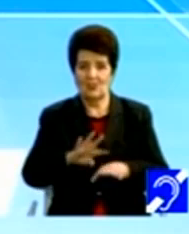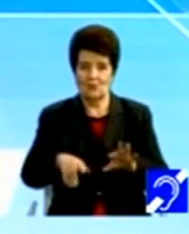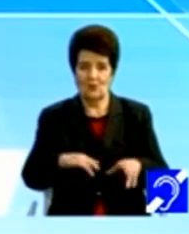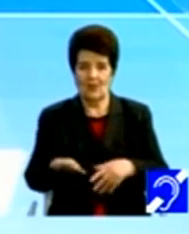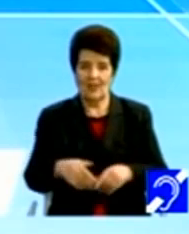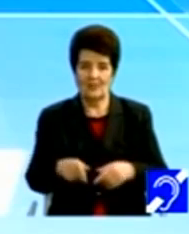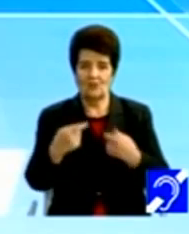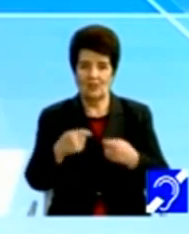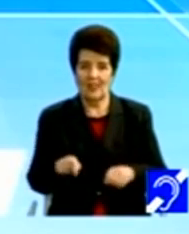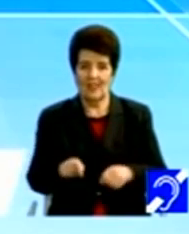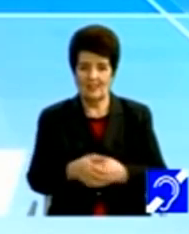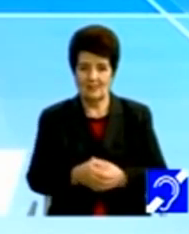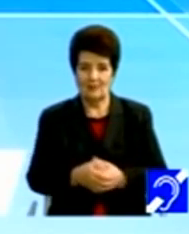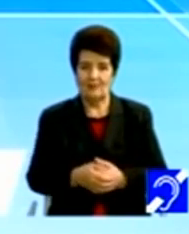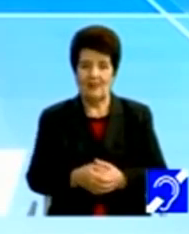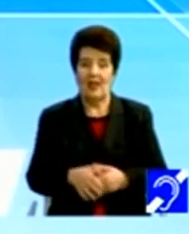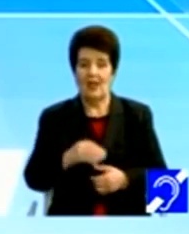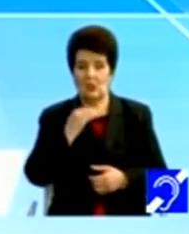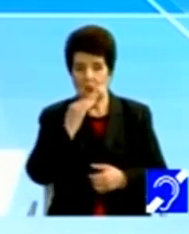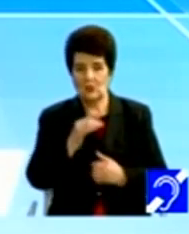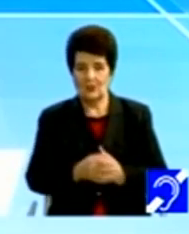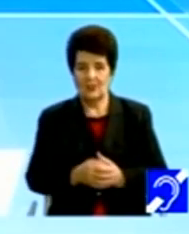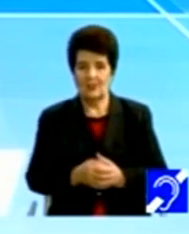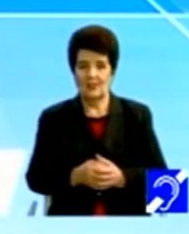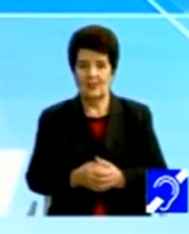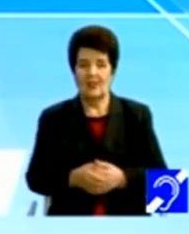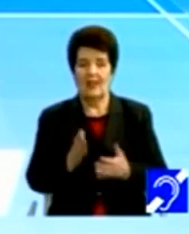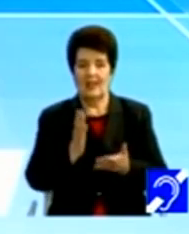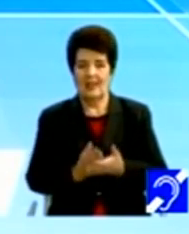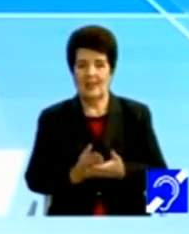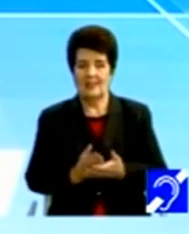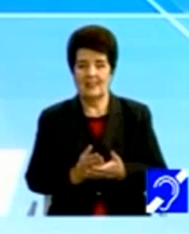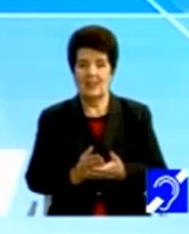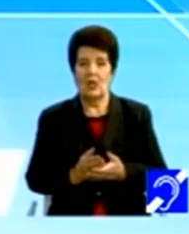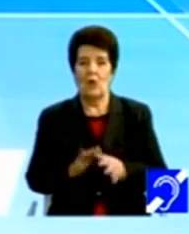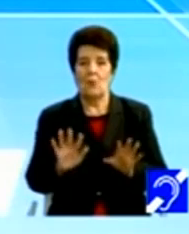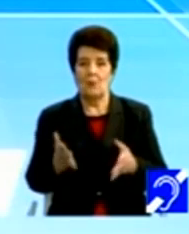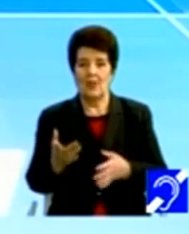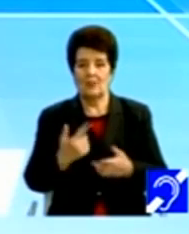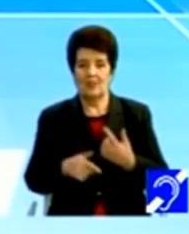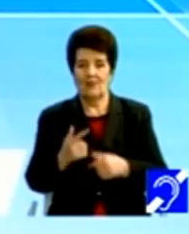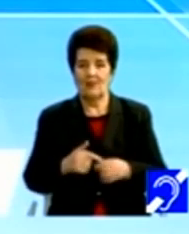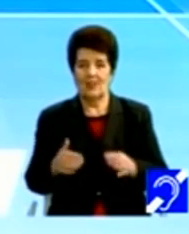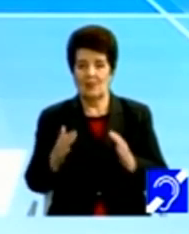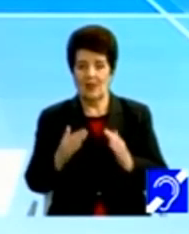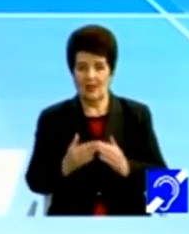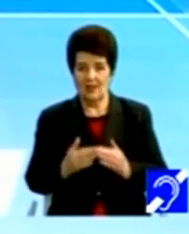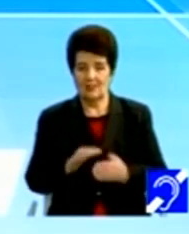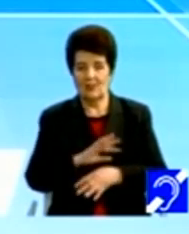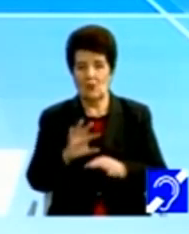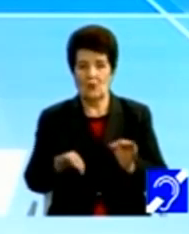și trădați. Ajunge. Este momentul să revenim acasă, iar noi vă oferim un proiect de